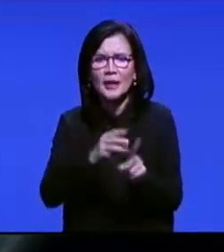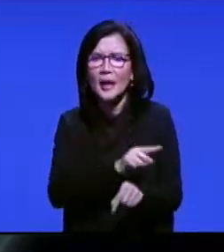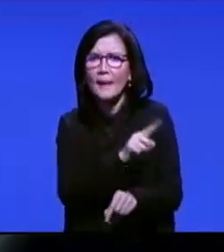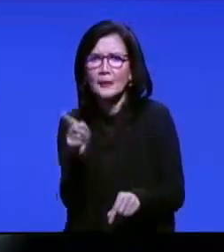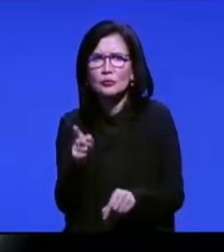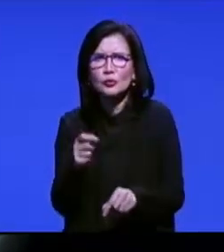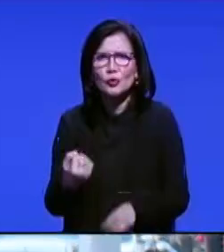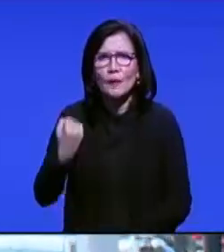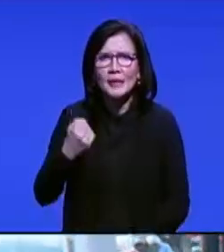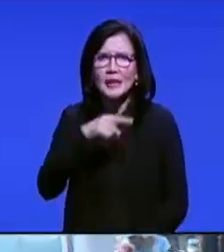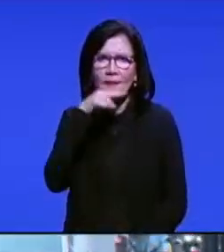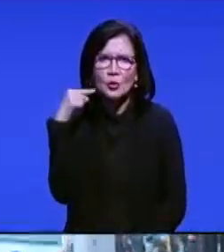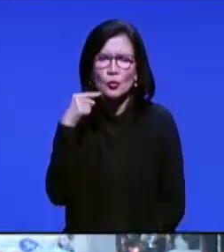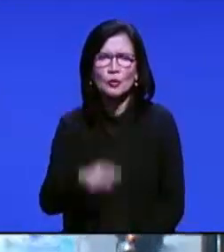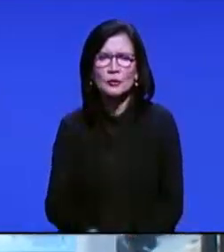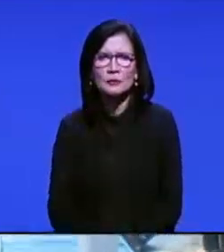Minggu.